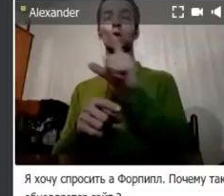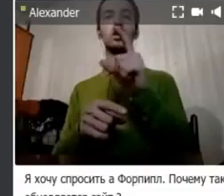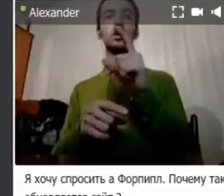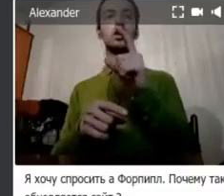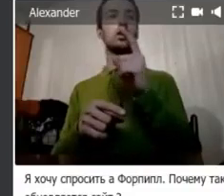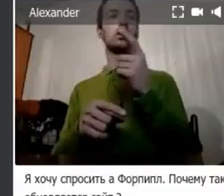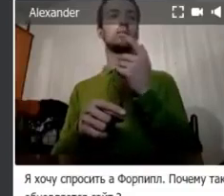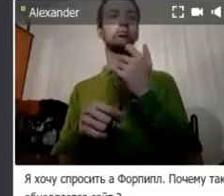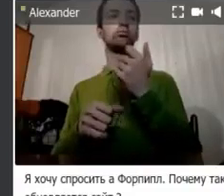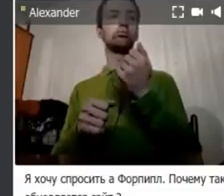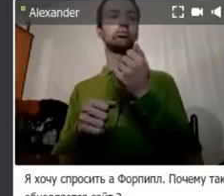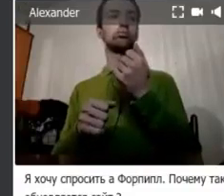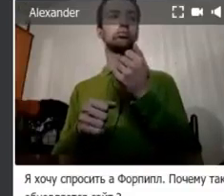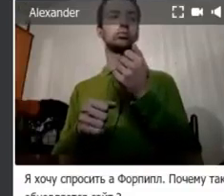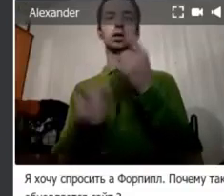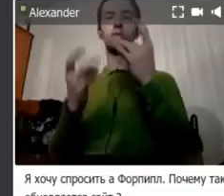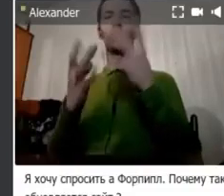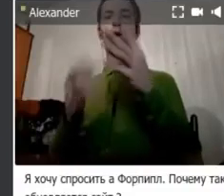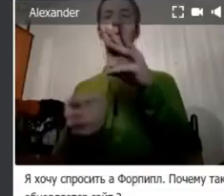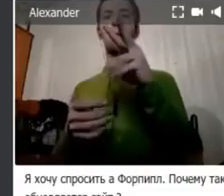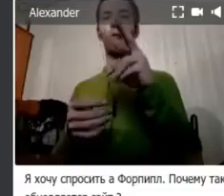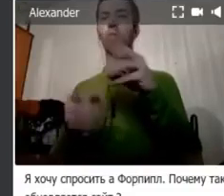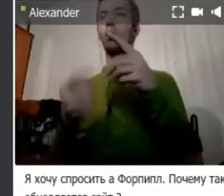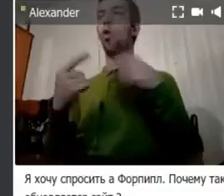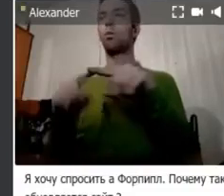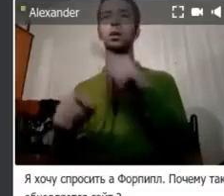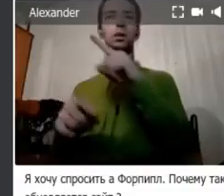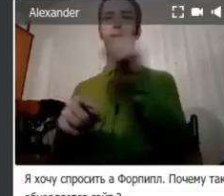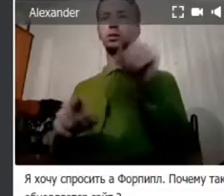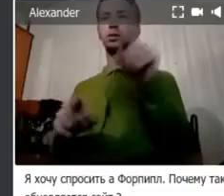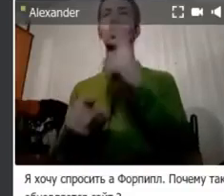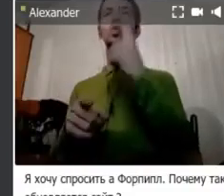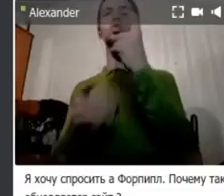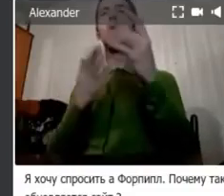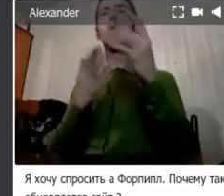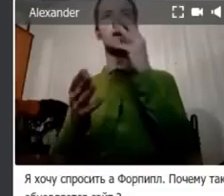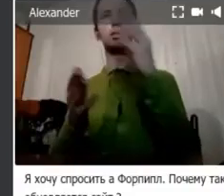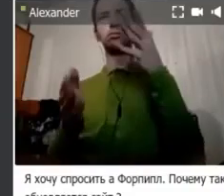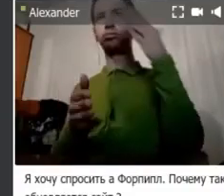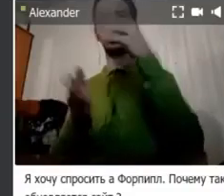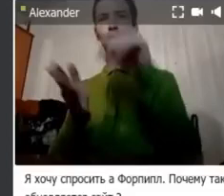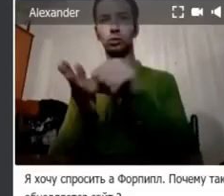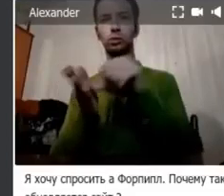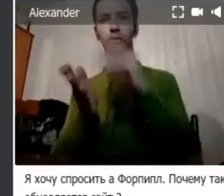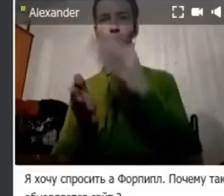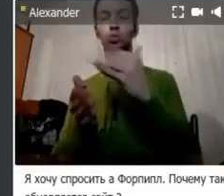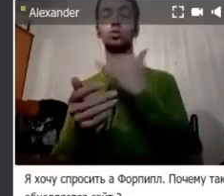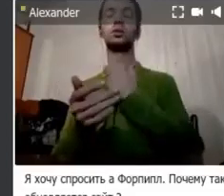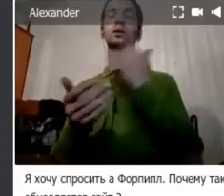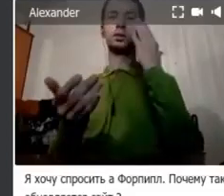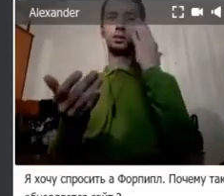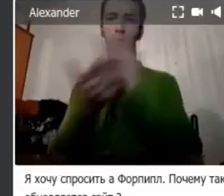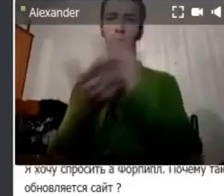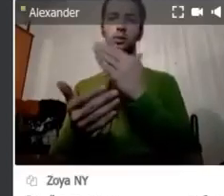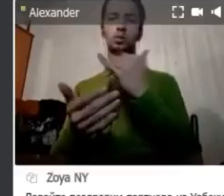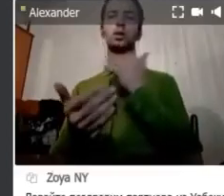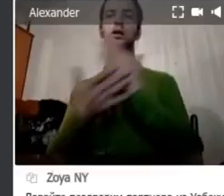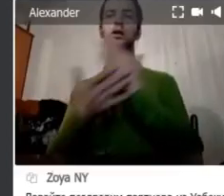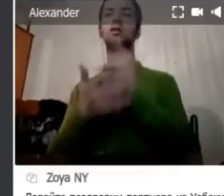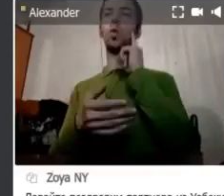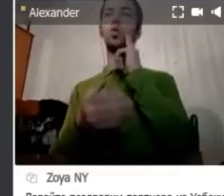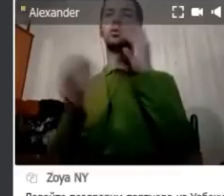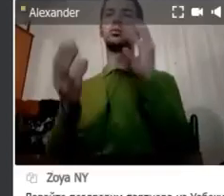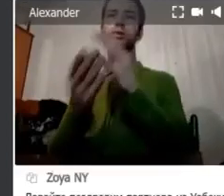Да, у нас есть клиенты, которые просто домохозяйки, есть там бизнесмены, неважно,